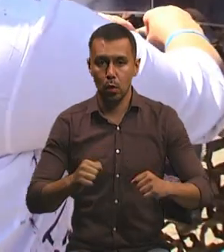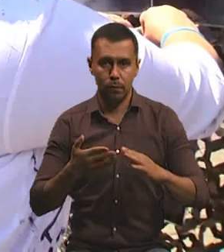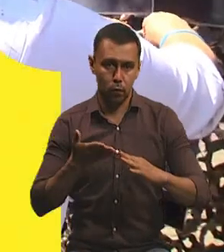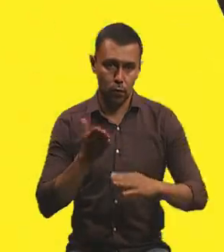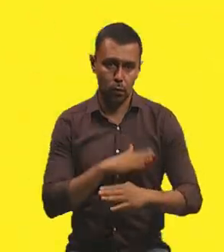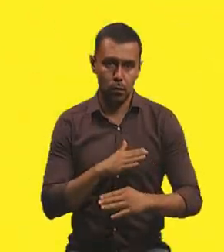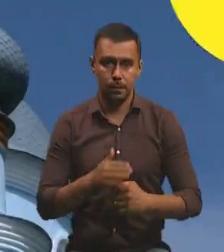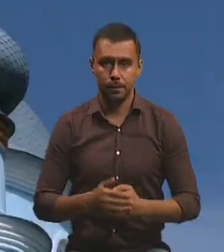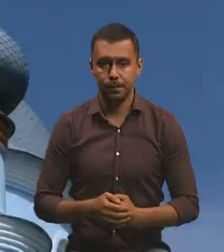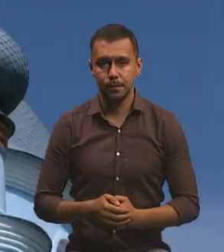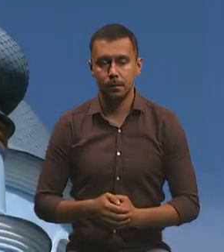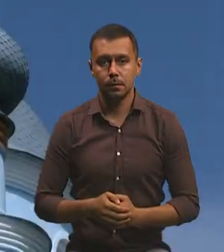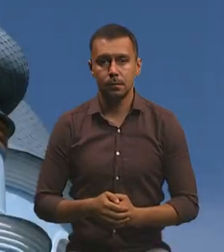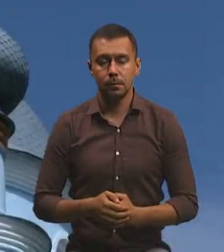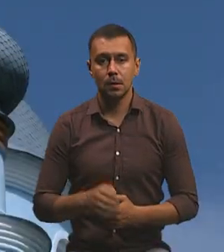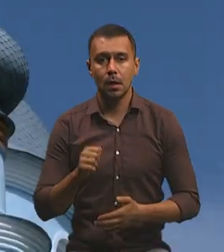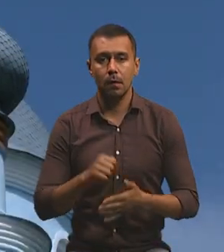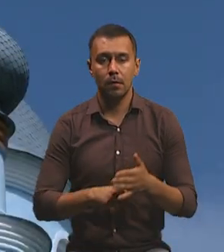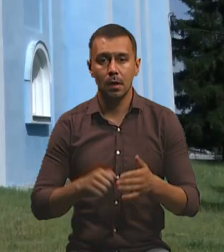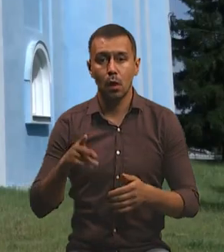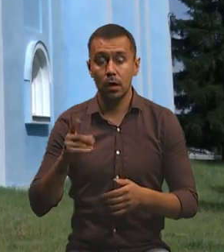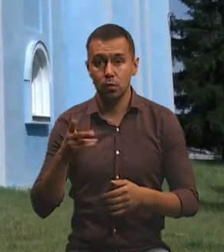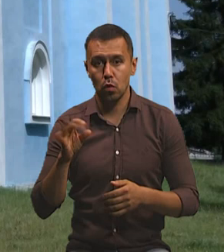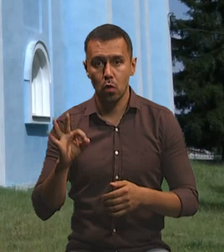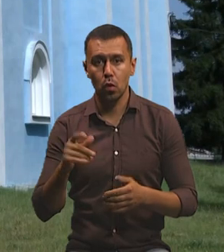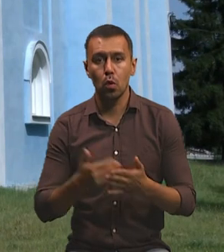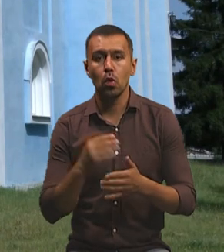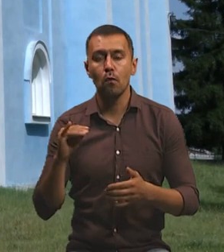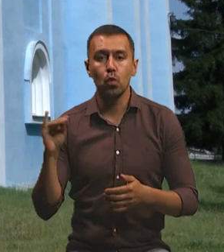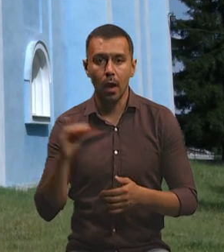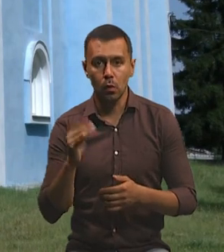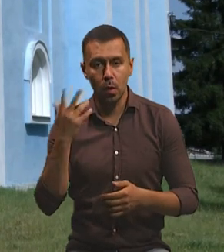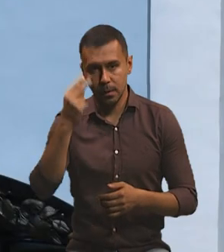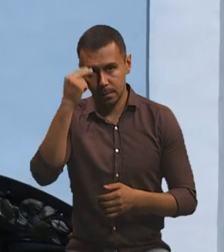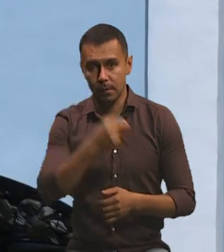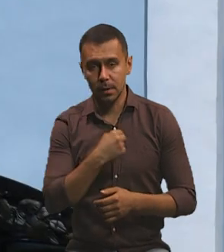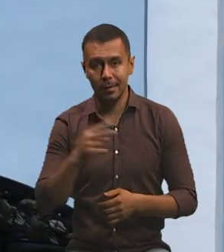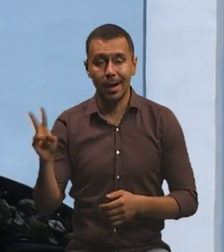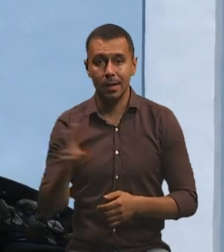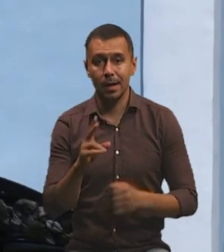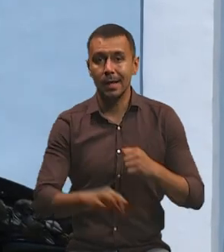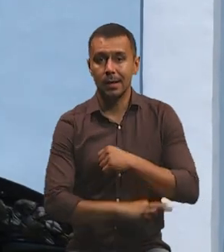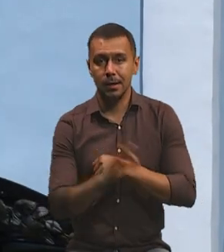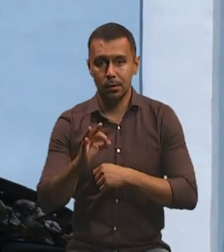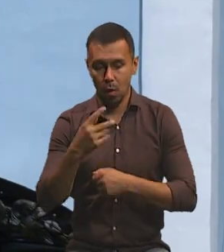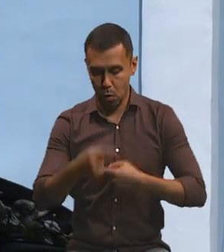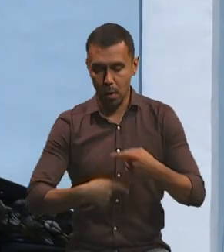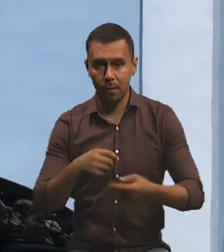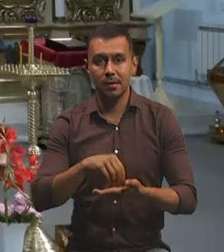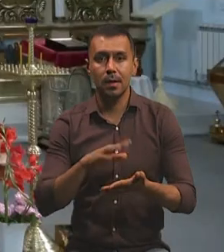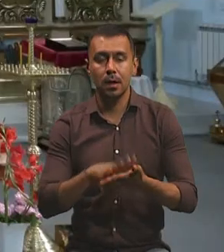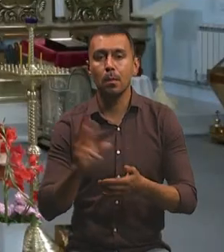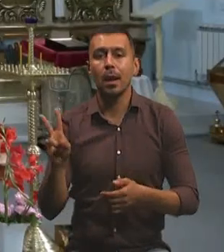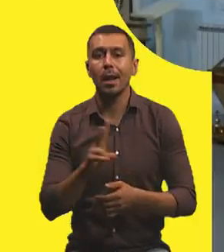додому». Від Григоріанського до Новоюліанського, коли православні християни східного обряду відзначатимуть